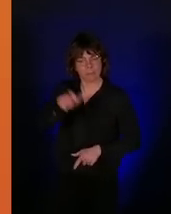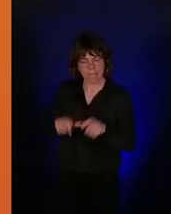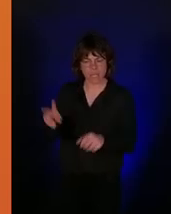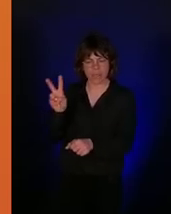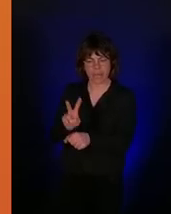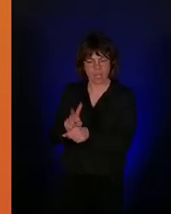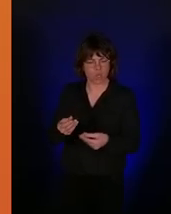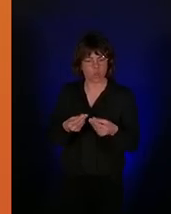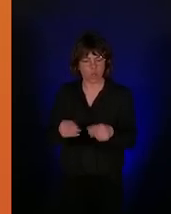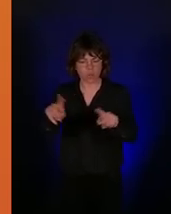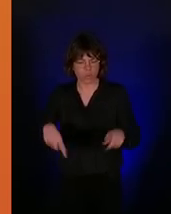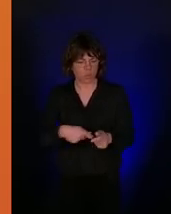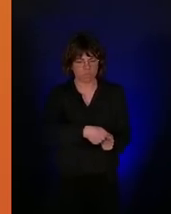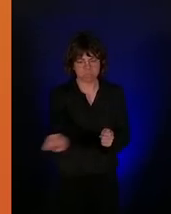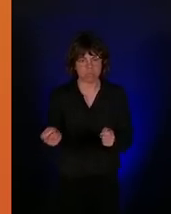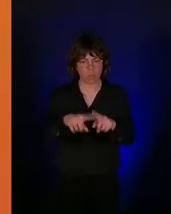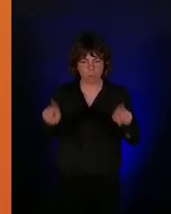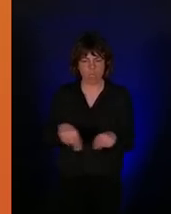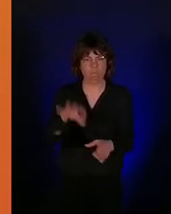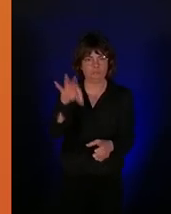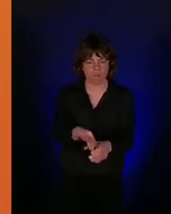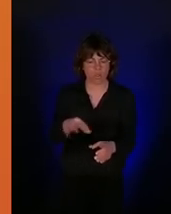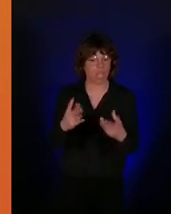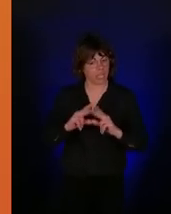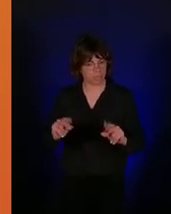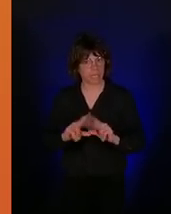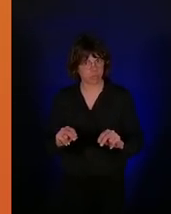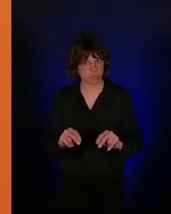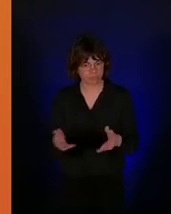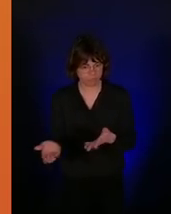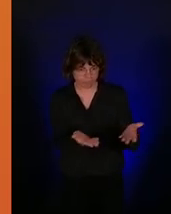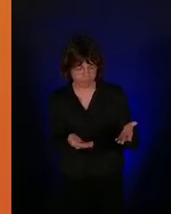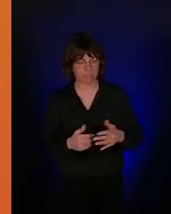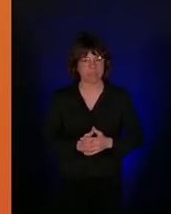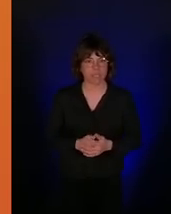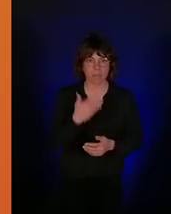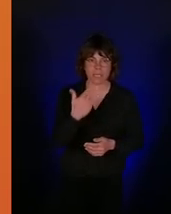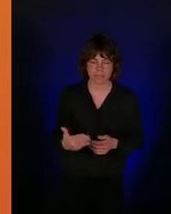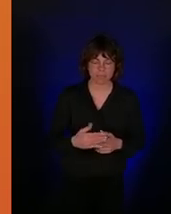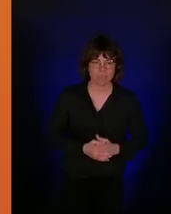en train de vous distribuer les bulletins de vote ainsi que l'explication. Daniel.